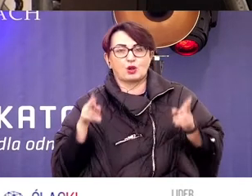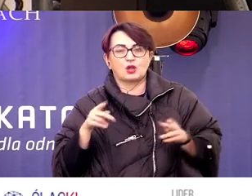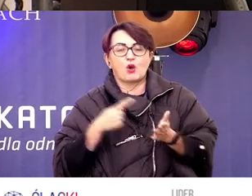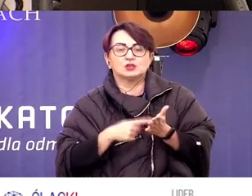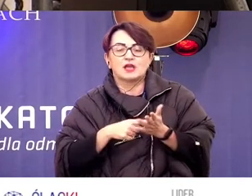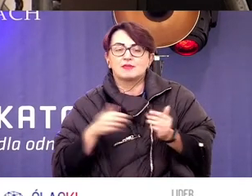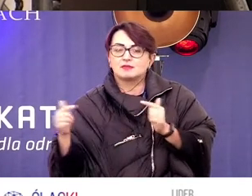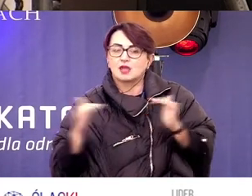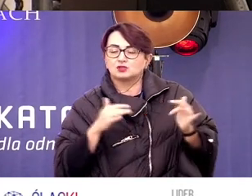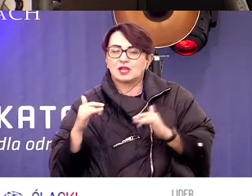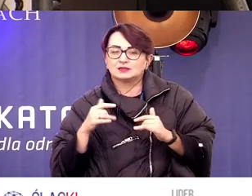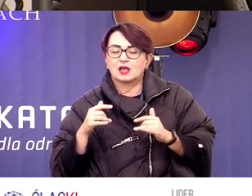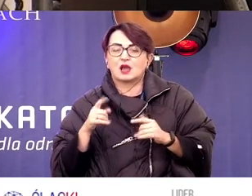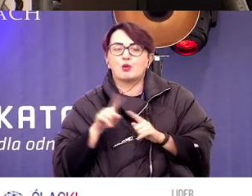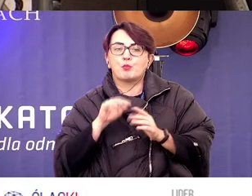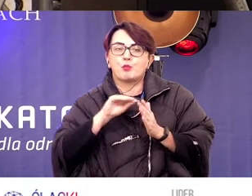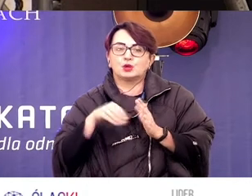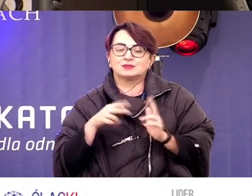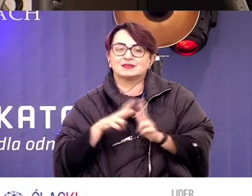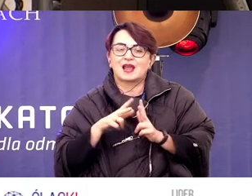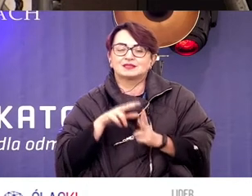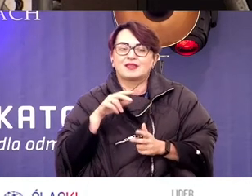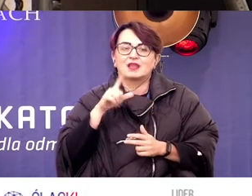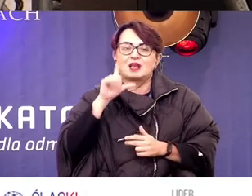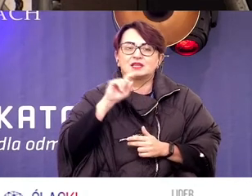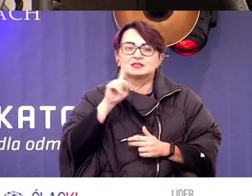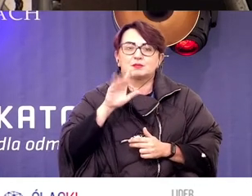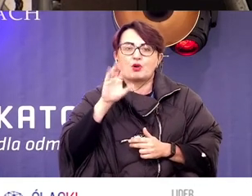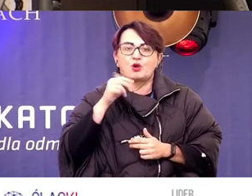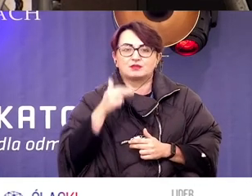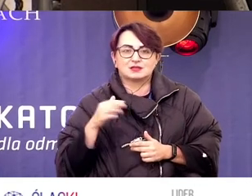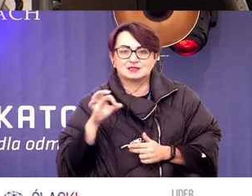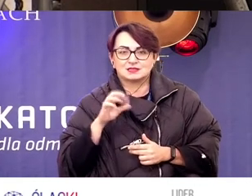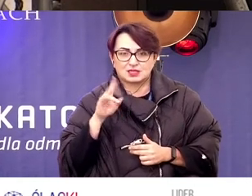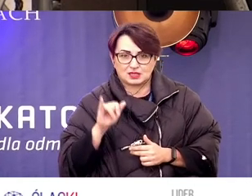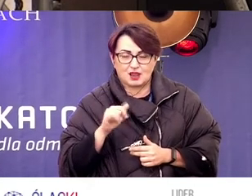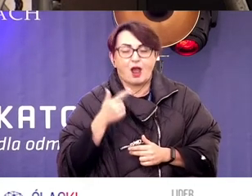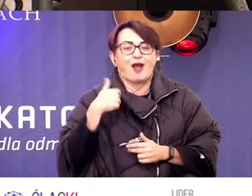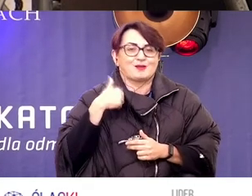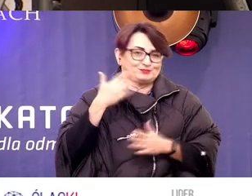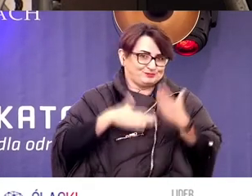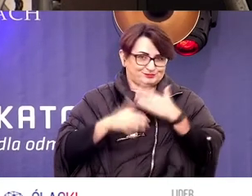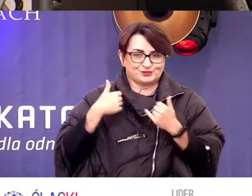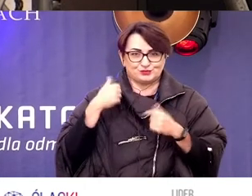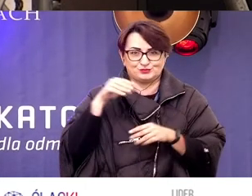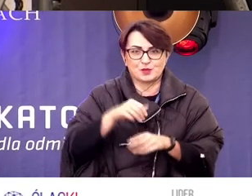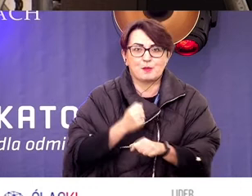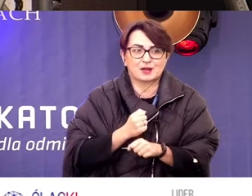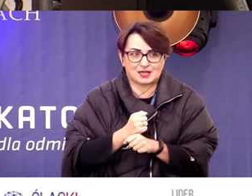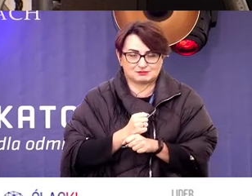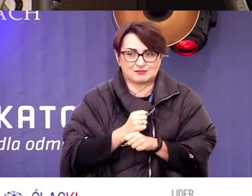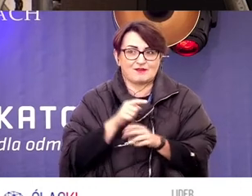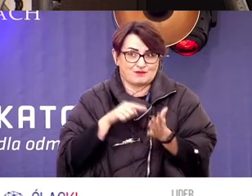ostatecznej negocjacji i podpisania traktatu lizbońskiego. I wtedy miałem tę przyjemność pracować